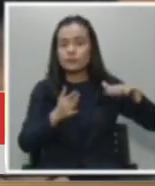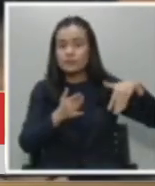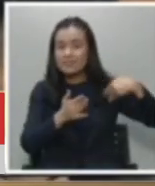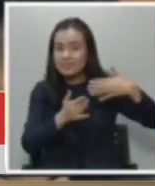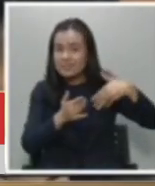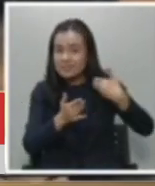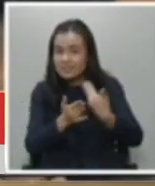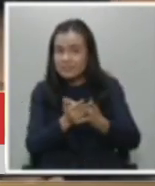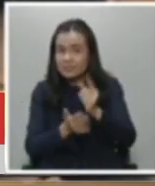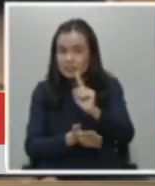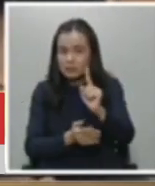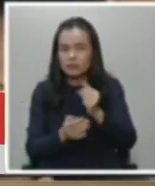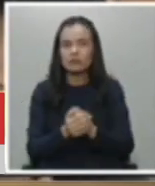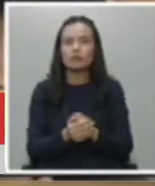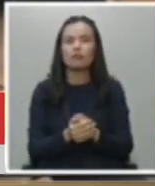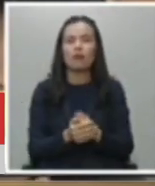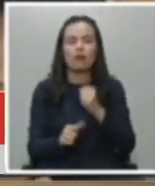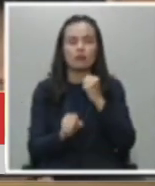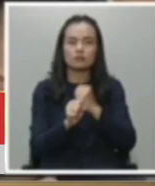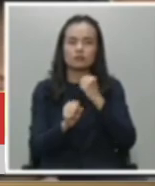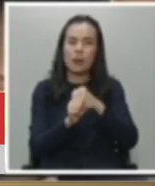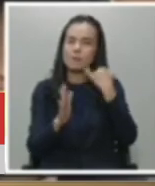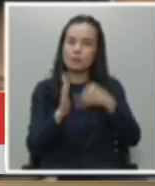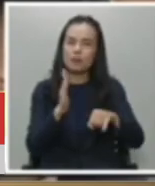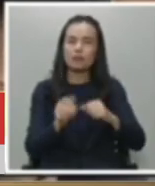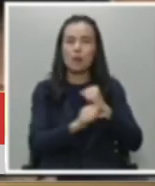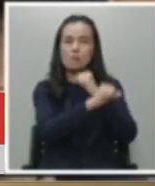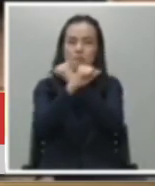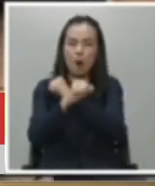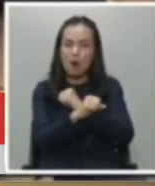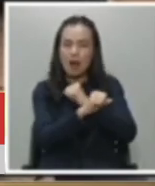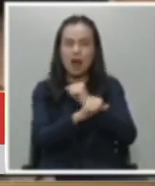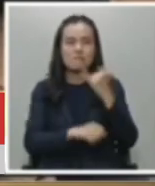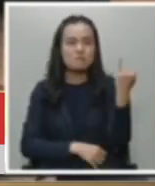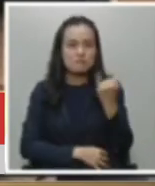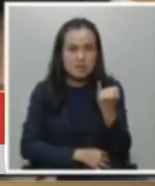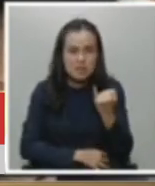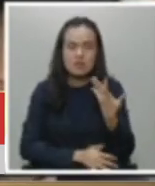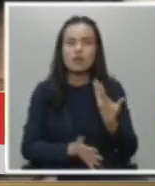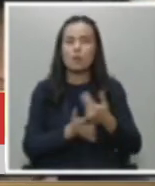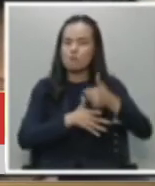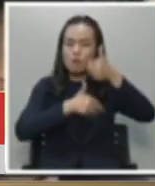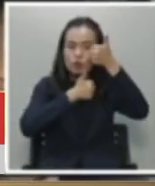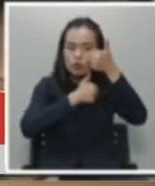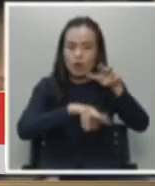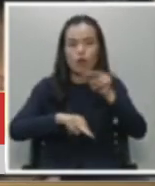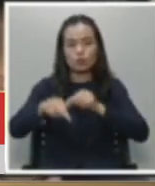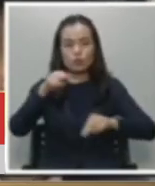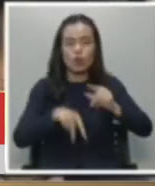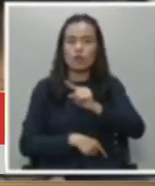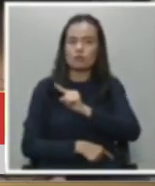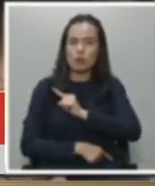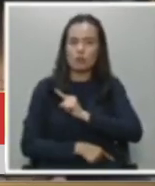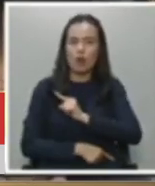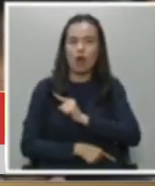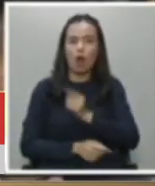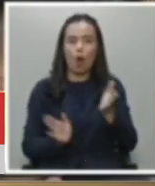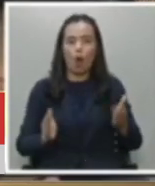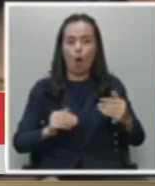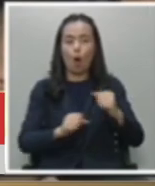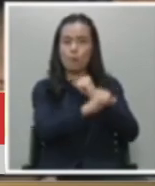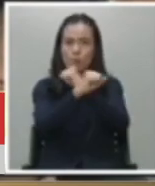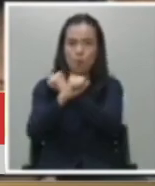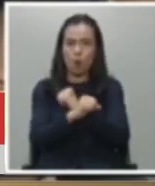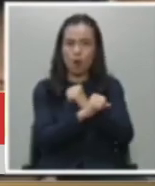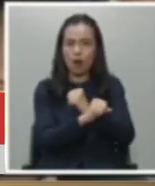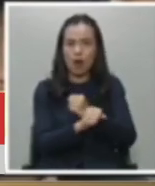าเหตุเกิดมาจากความบกพร่องละหลวมปล่อยปละละเลยในการดูแลรับผิดชอบคลังอาวุธขาด